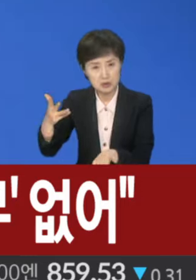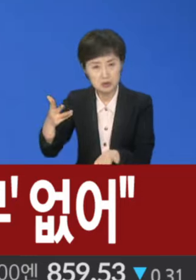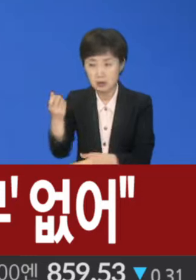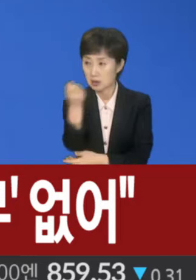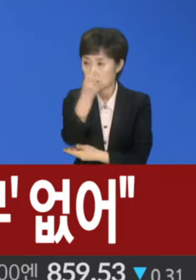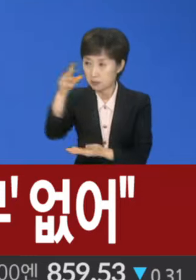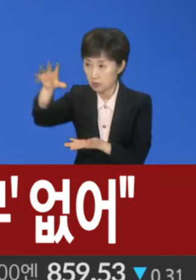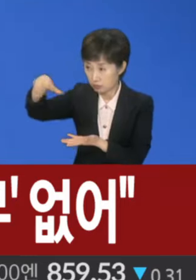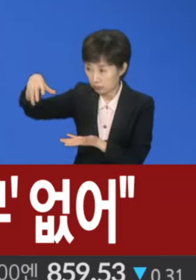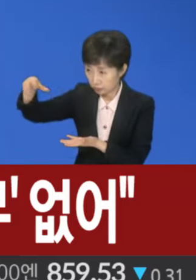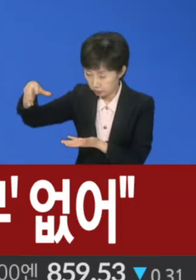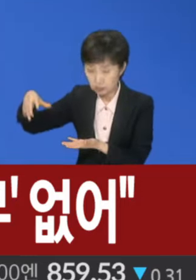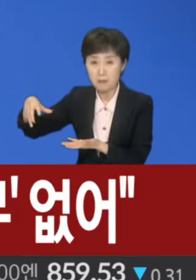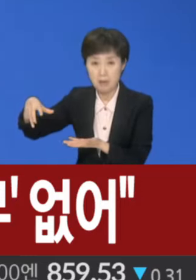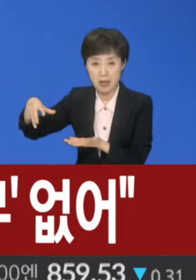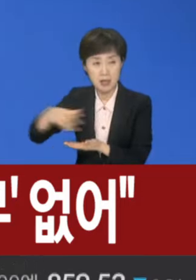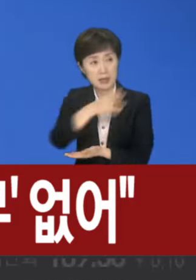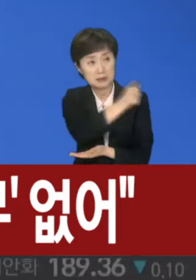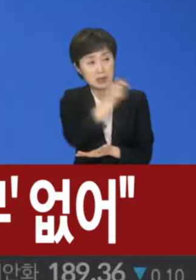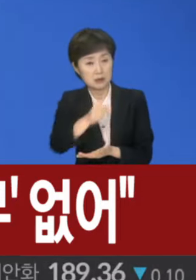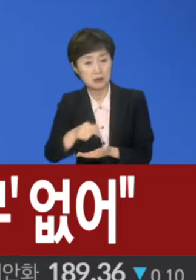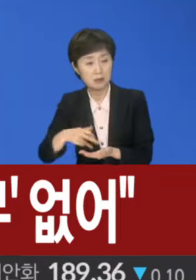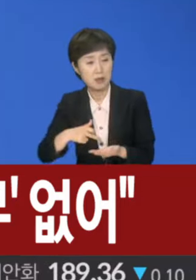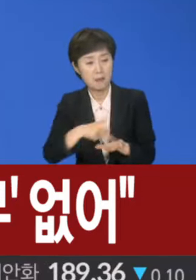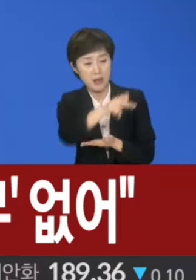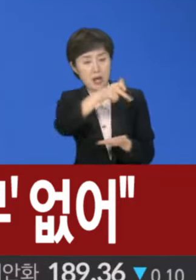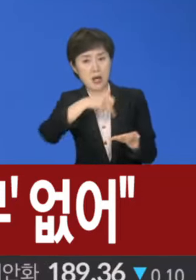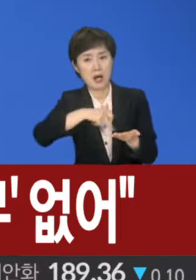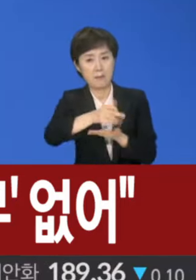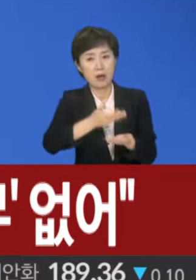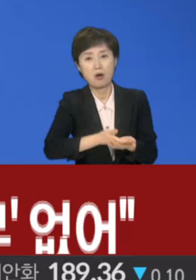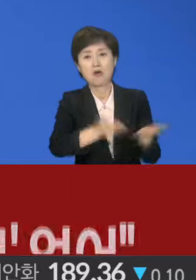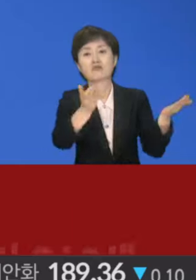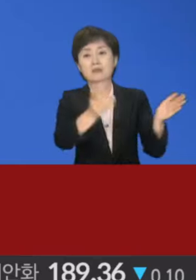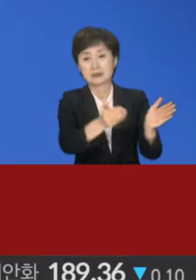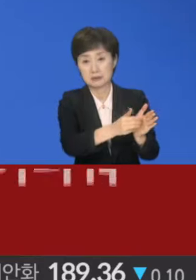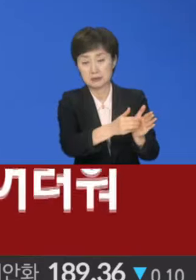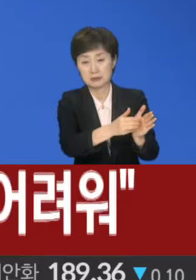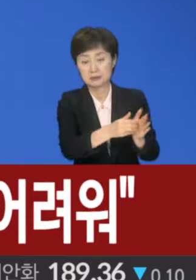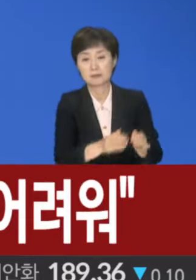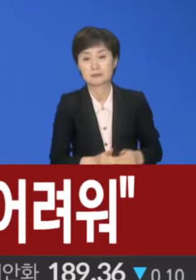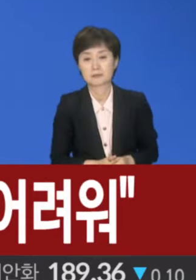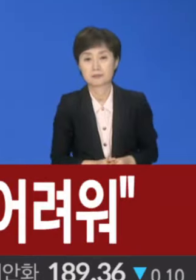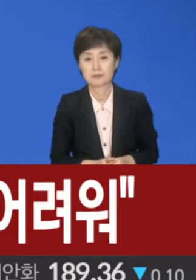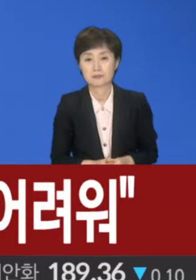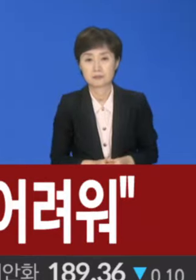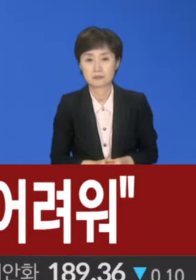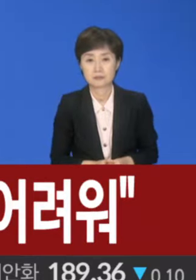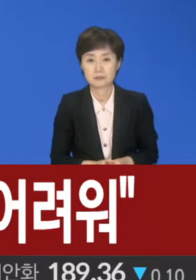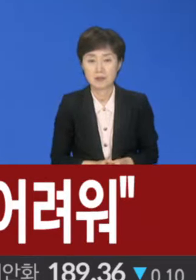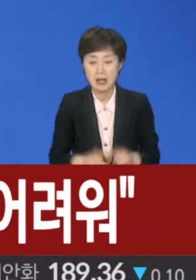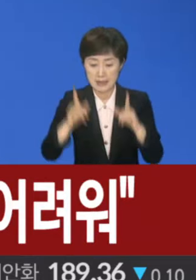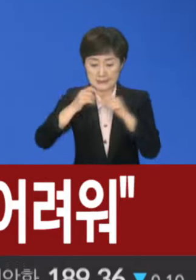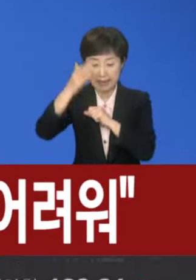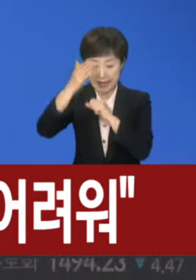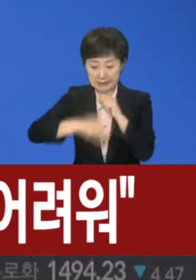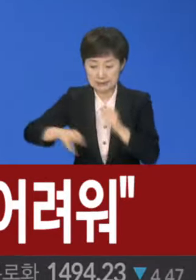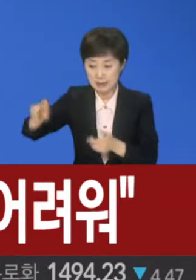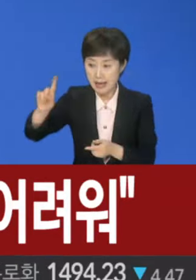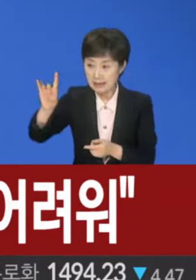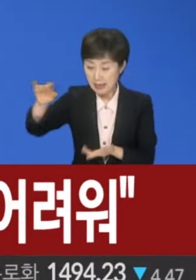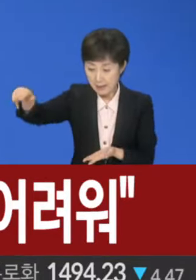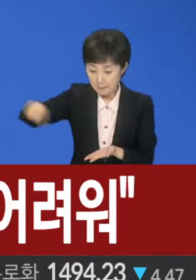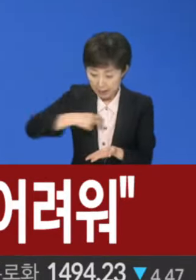모아서 사단장, 여단장 및 대대장 등 지휘부 다수에게 전파되는 것으로 보고받은 한 장의 수중수색 사진은 수색